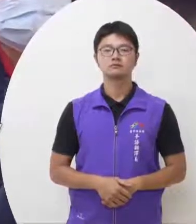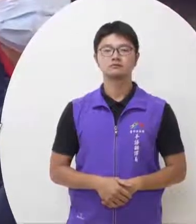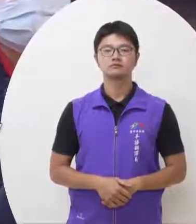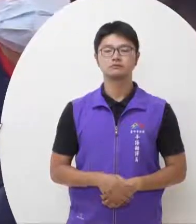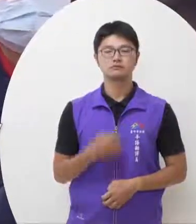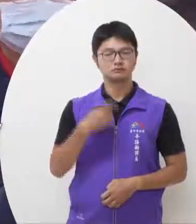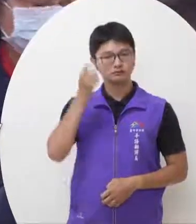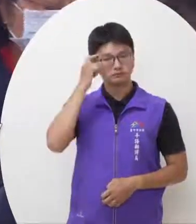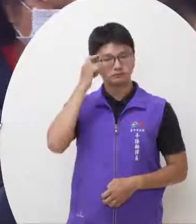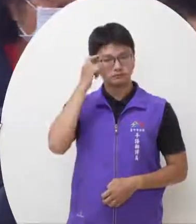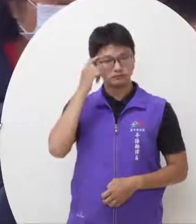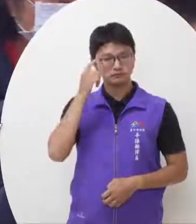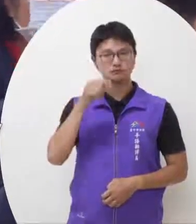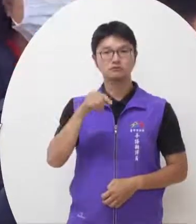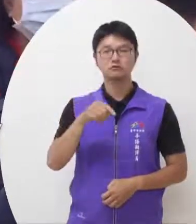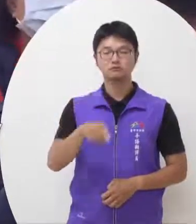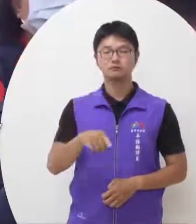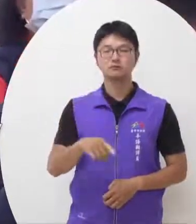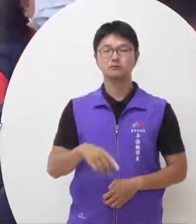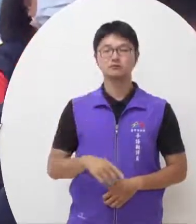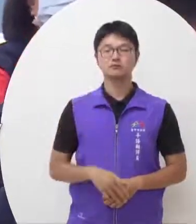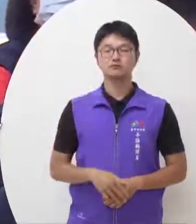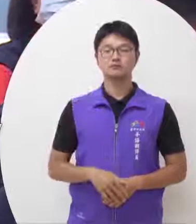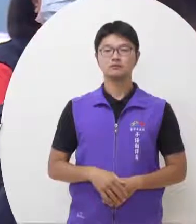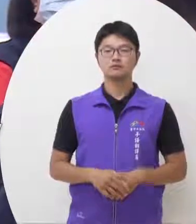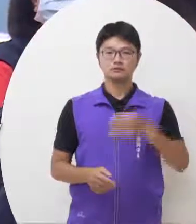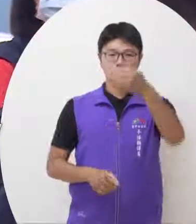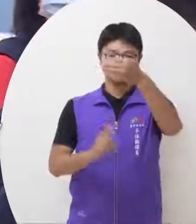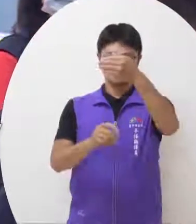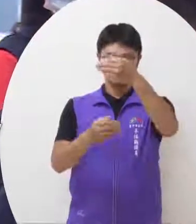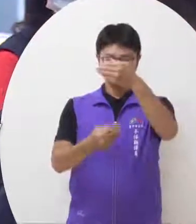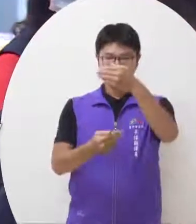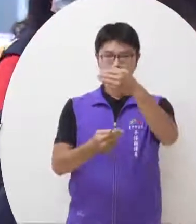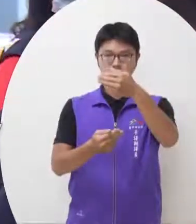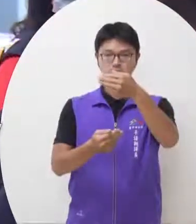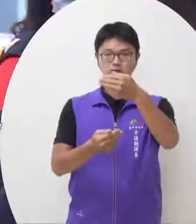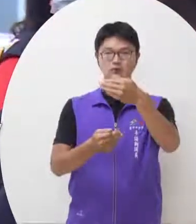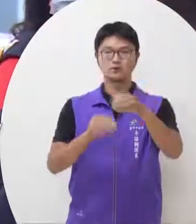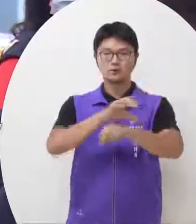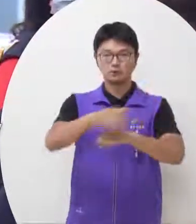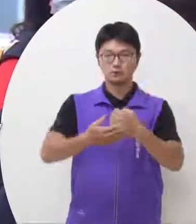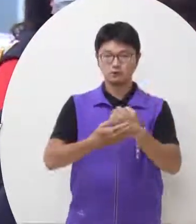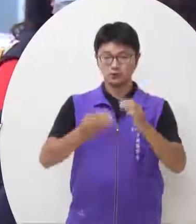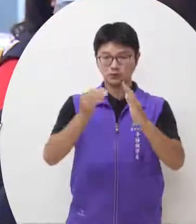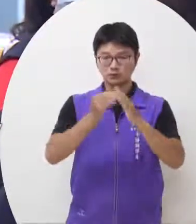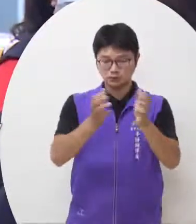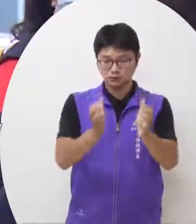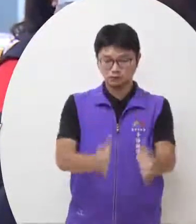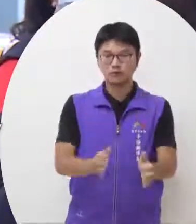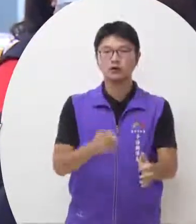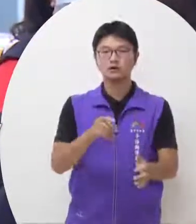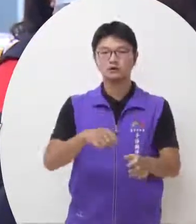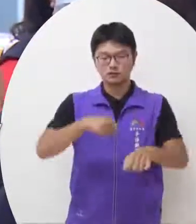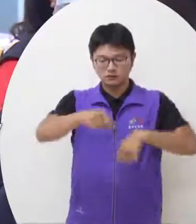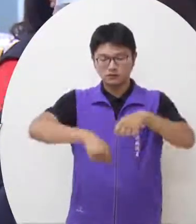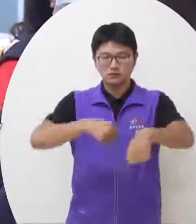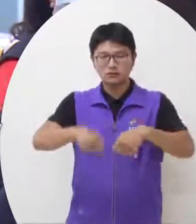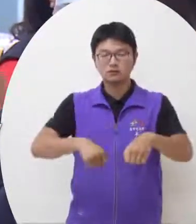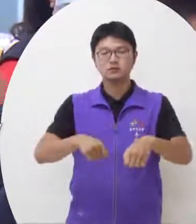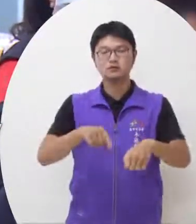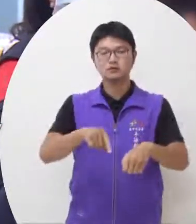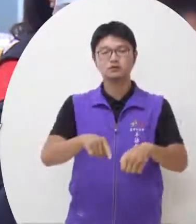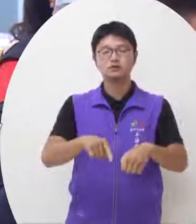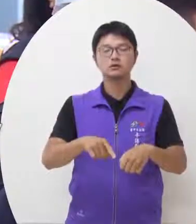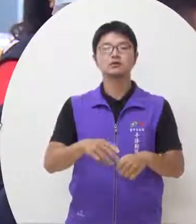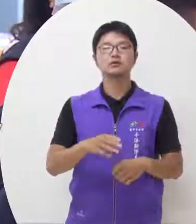19号环保局就办了一个国际无车日，那全台中市有800多位市民来就中